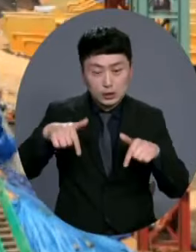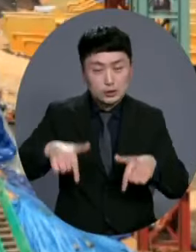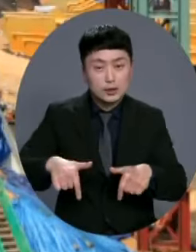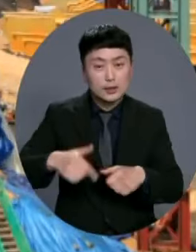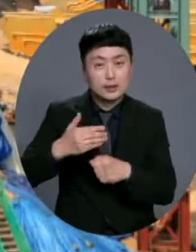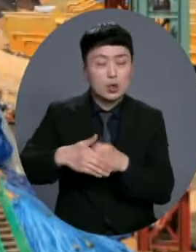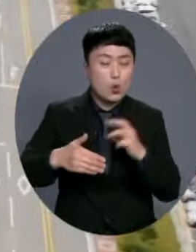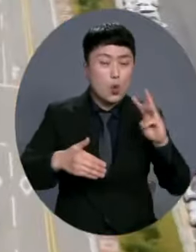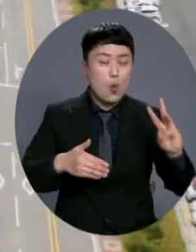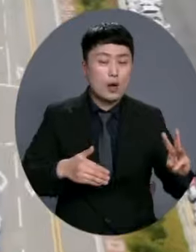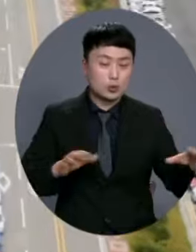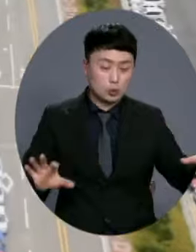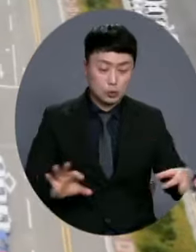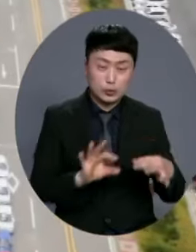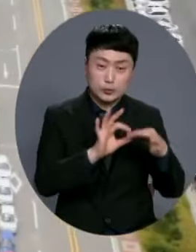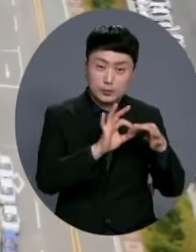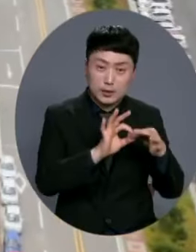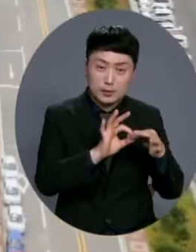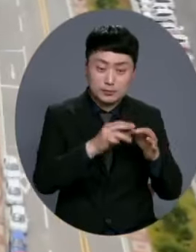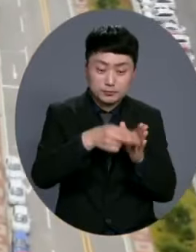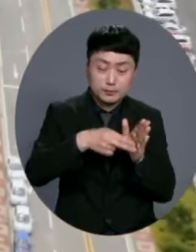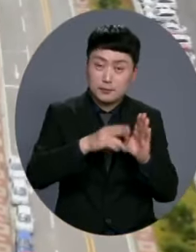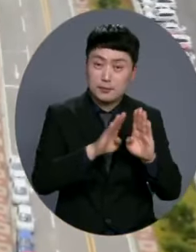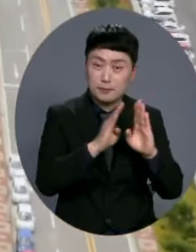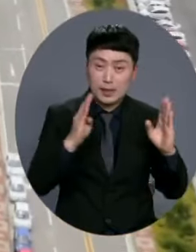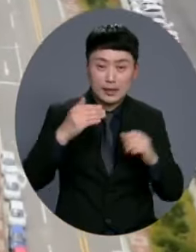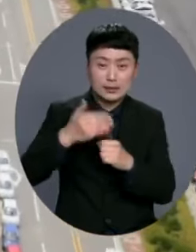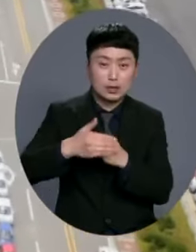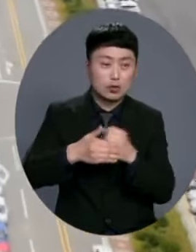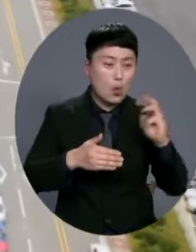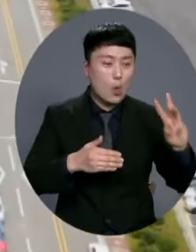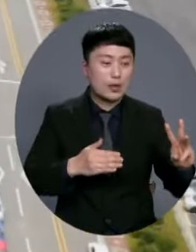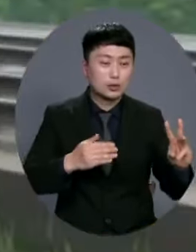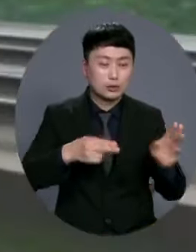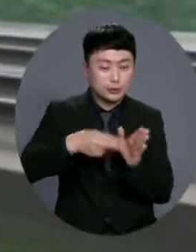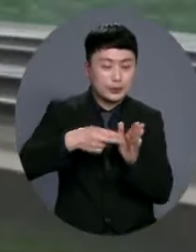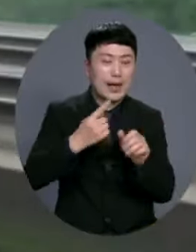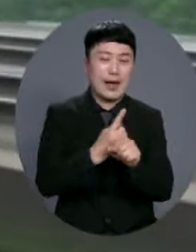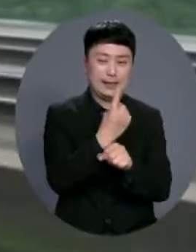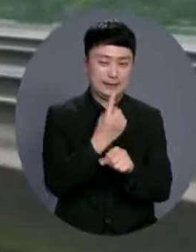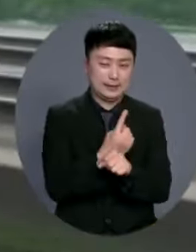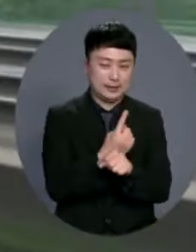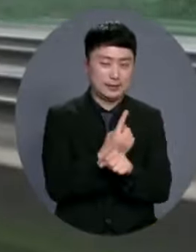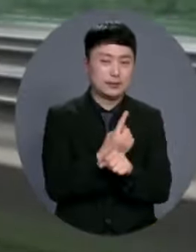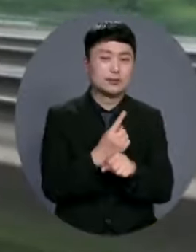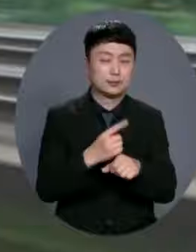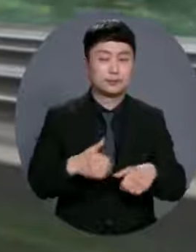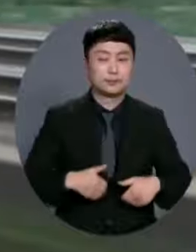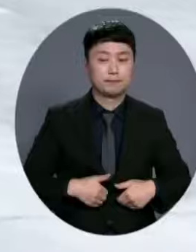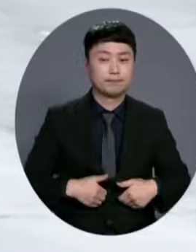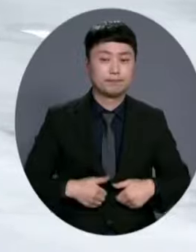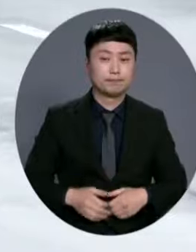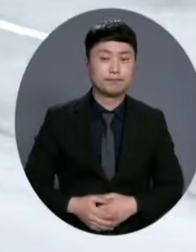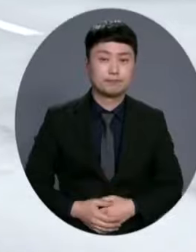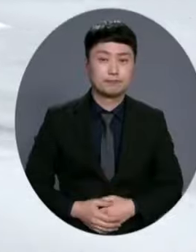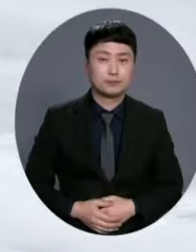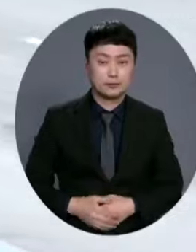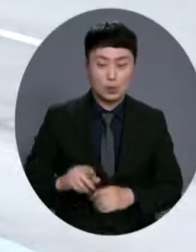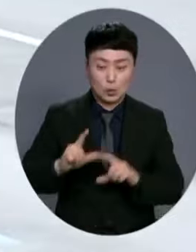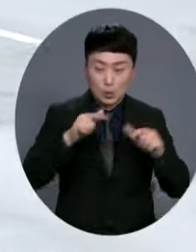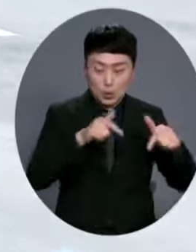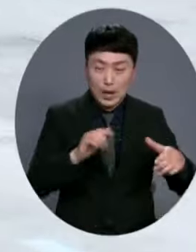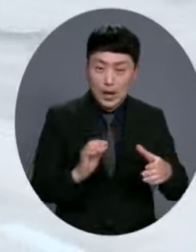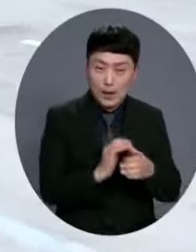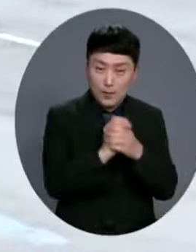광주 송정을 잇는 달빛철도가 개통하면 대구에서 광주를 1시간대로 오갈 수 있습니다. 동서 지역 화합과